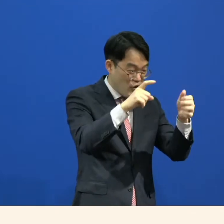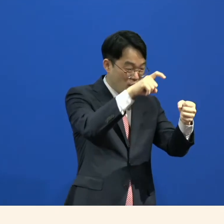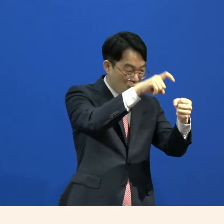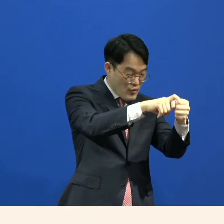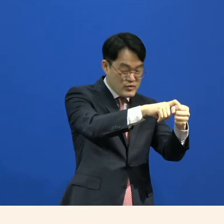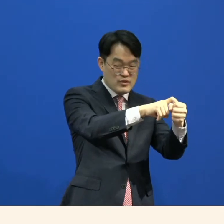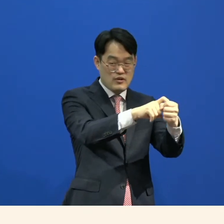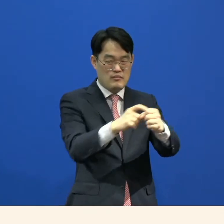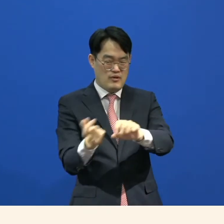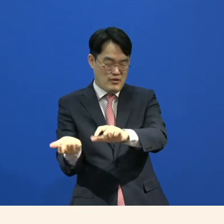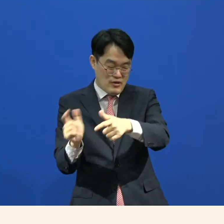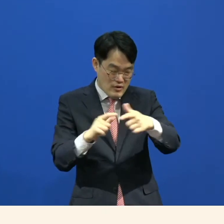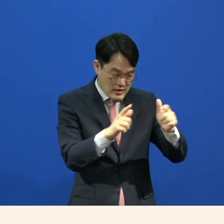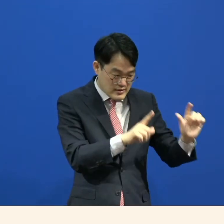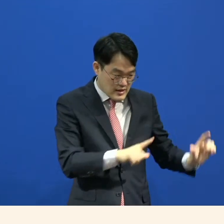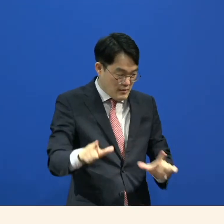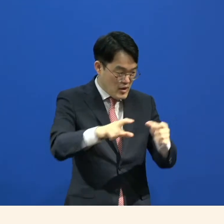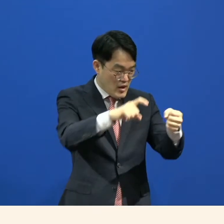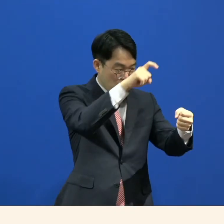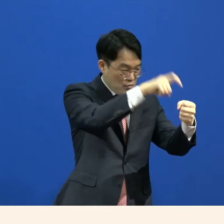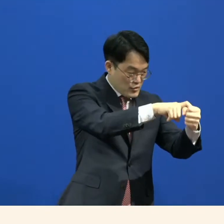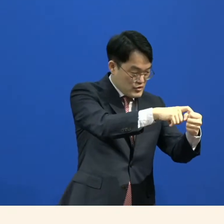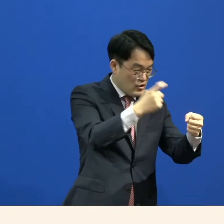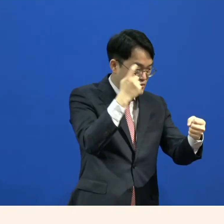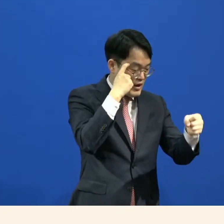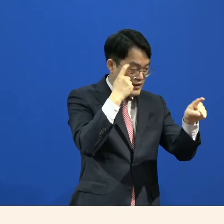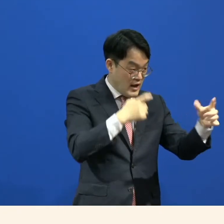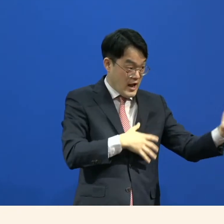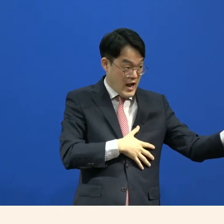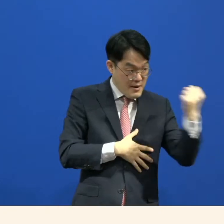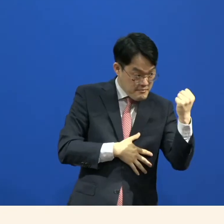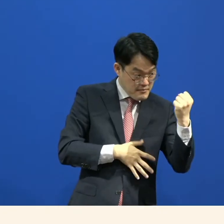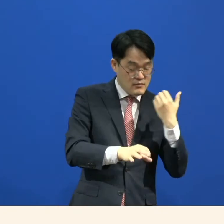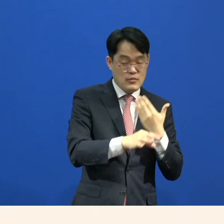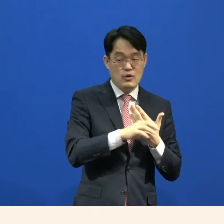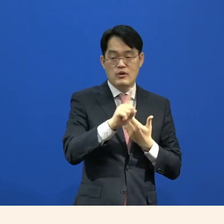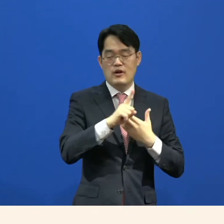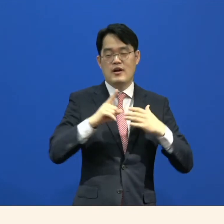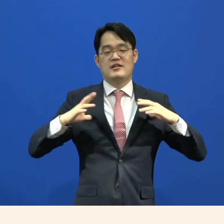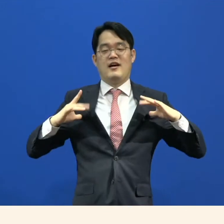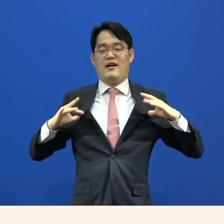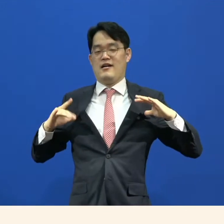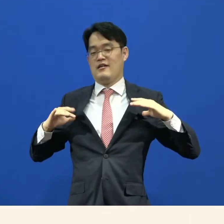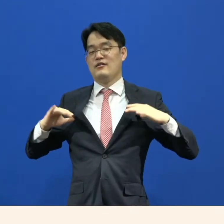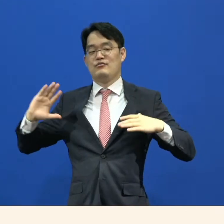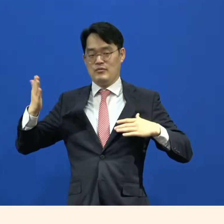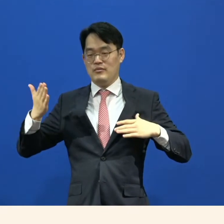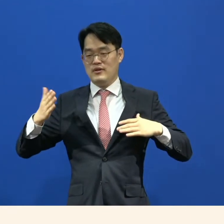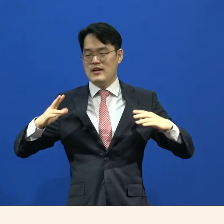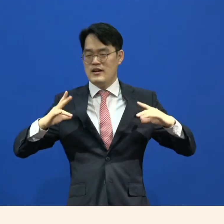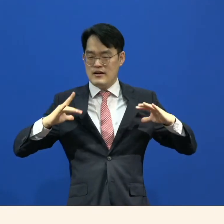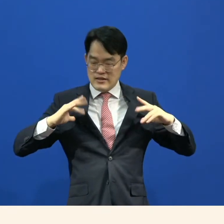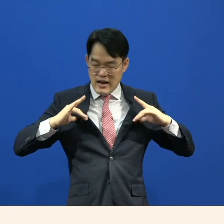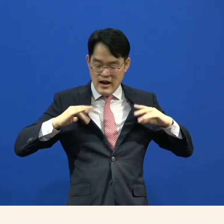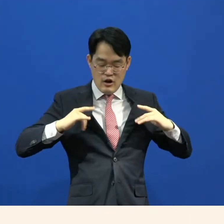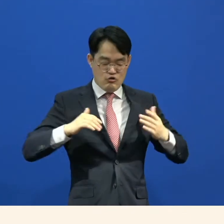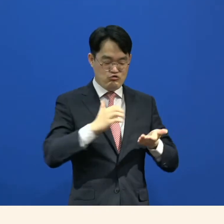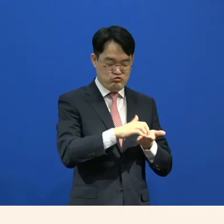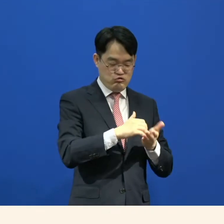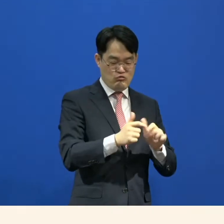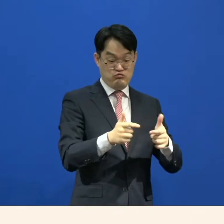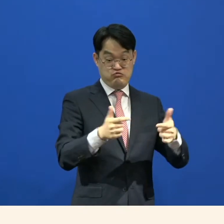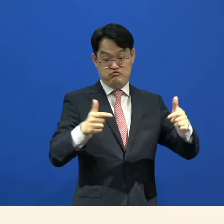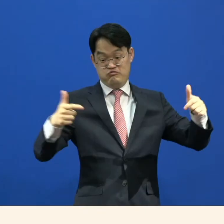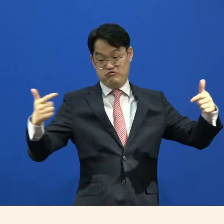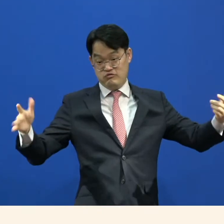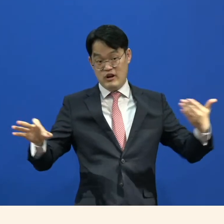다 그게 뭐예요, 여러분? 자랑과 연결이 되잖아요. 그리고 자랑거리가 많고 많은 사람들에게 자랑할 수 있을